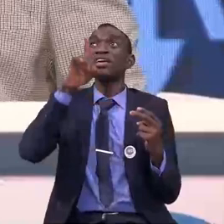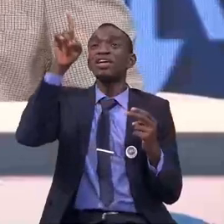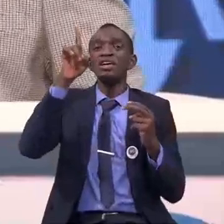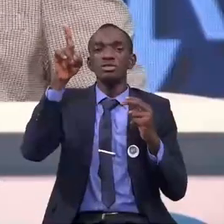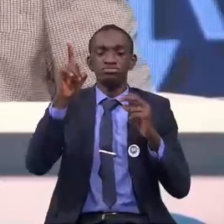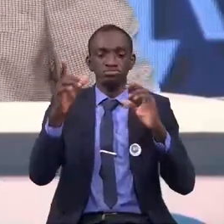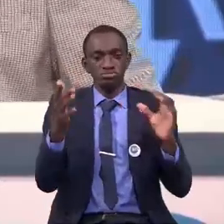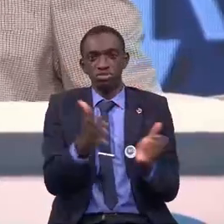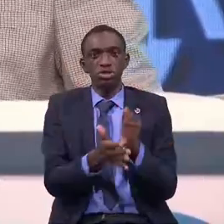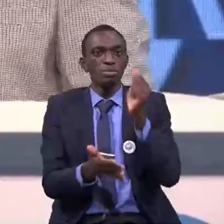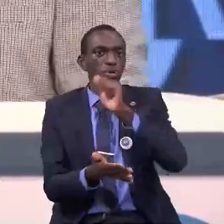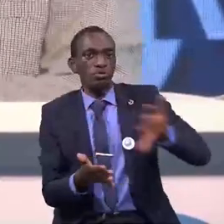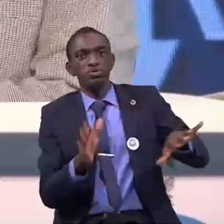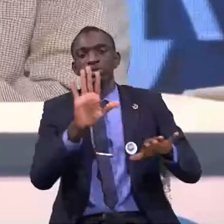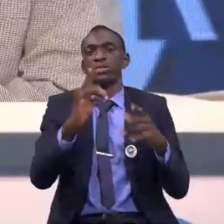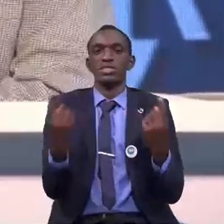Ton iniquité est enlevée.